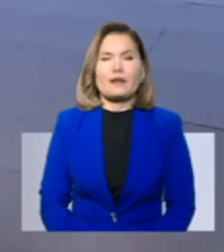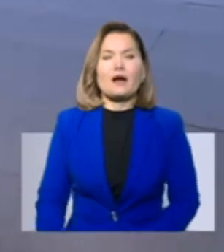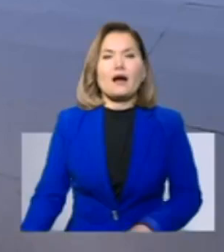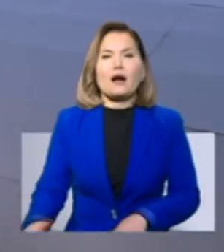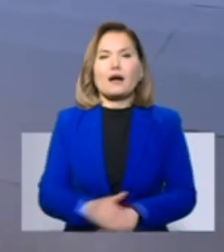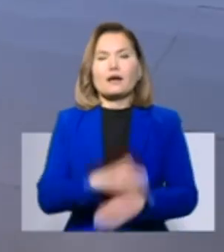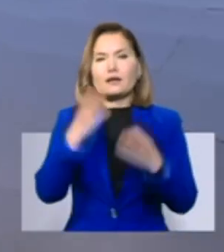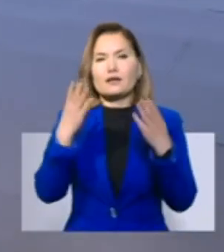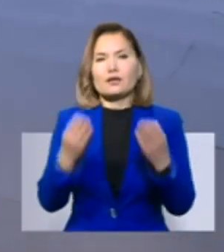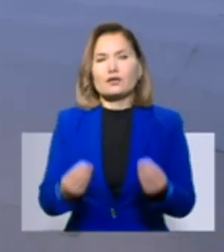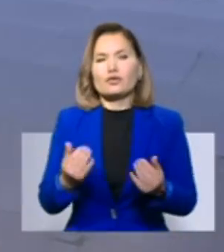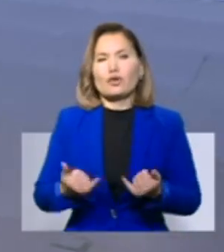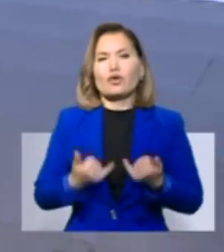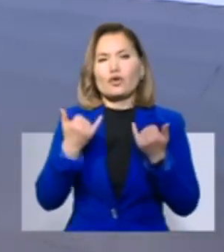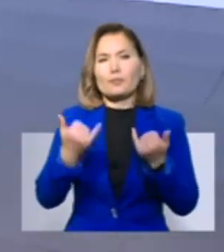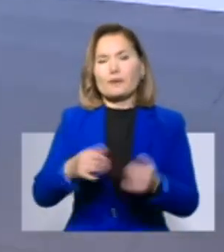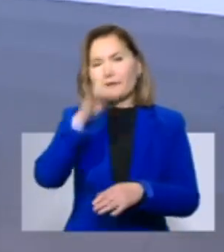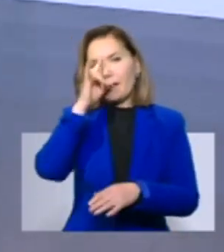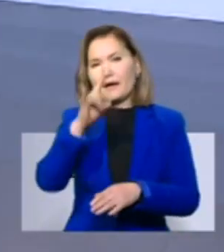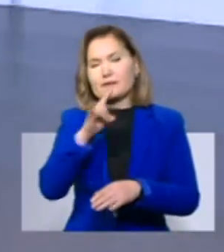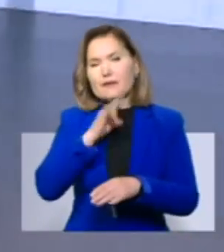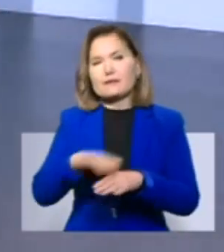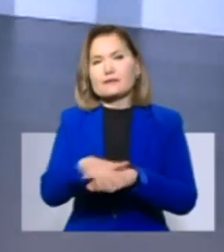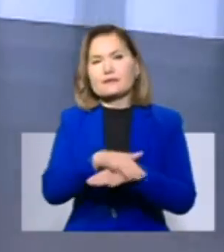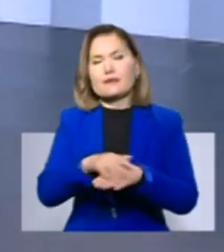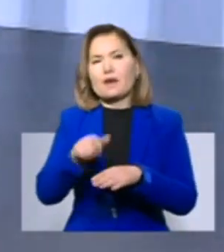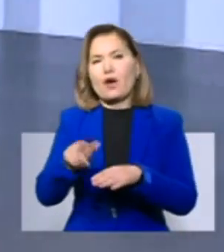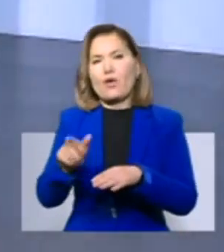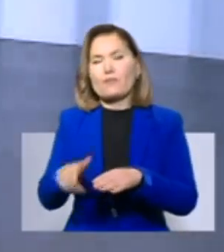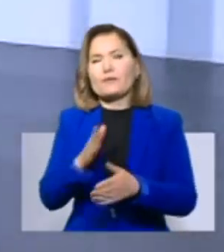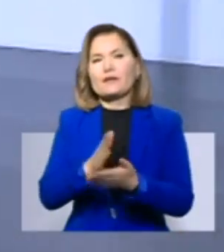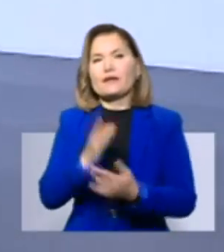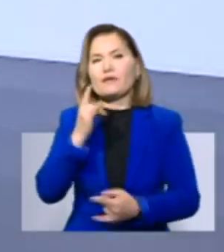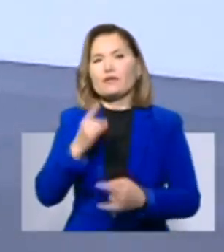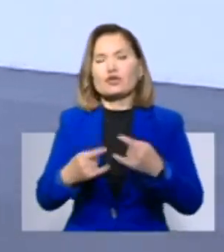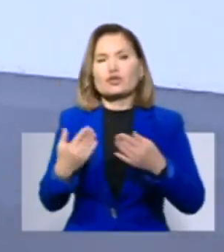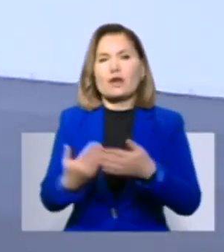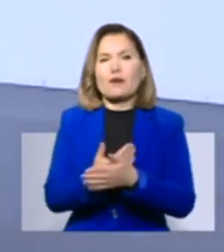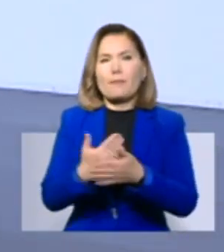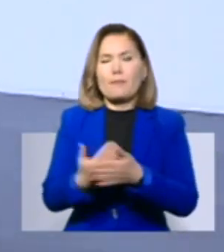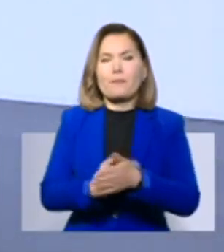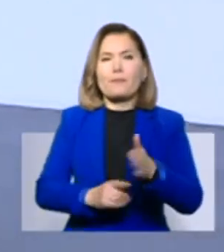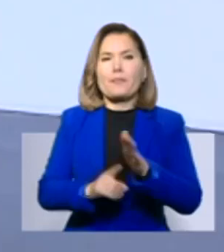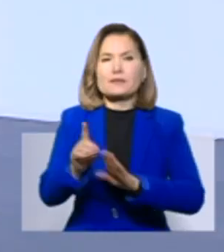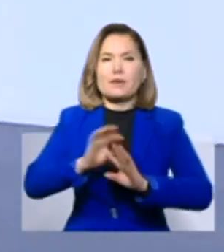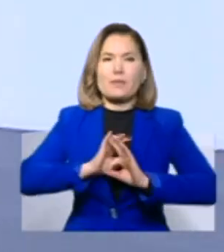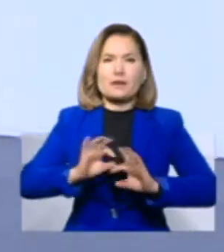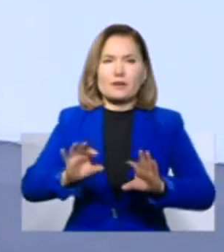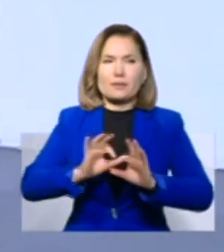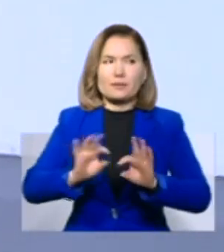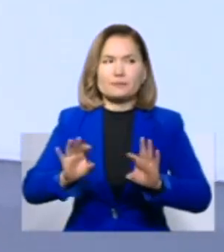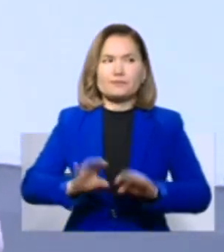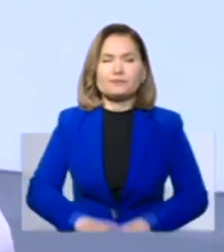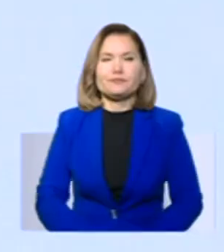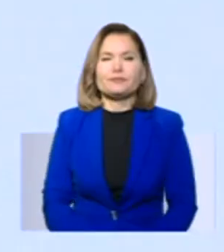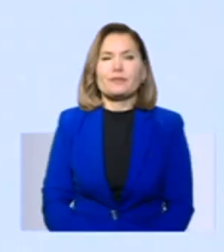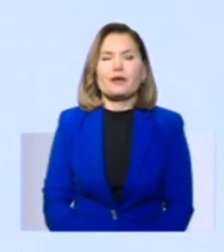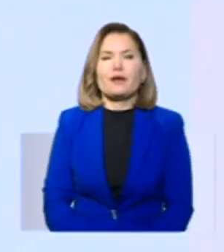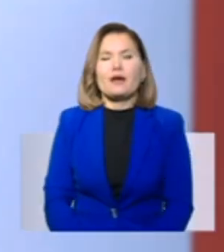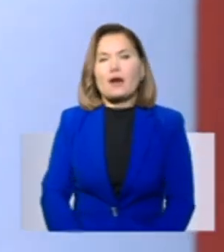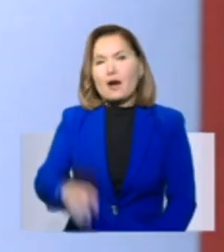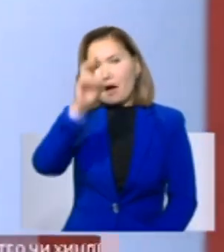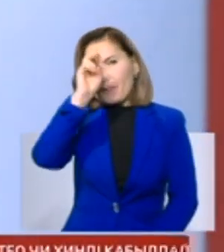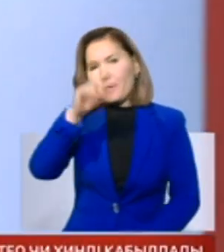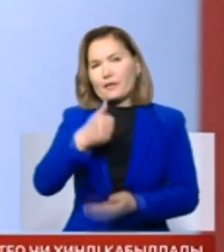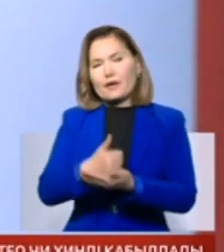Қайырлы күн көрермен, ұлттық арнаның тікелей эфирінде ақпарат қызметі, студияда Армангүл Тоқтамұрат және сурдо аудармада әріптесім Самал Нұрым.